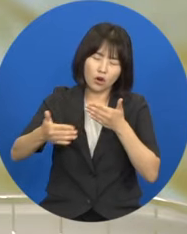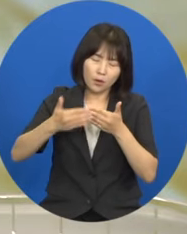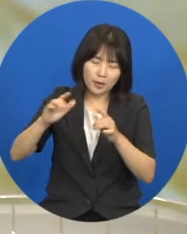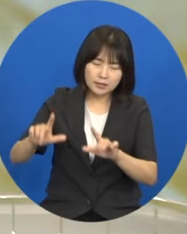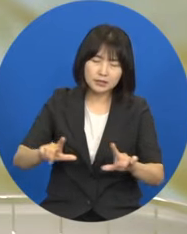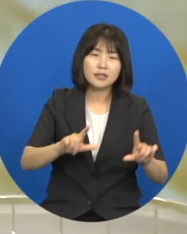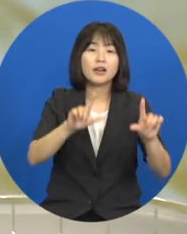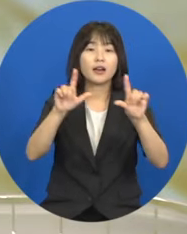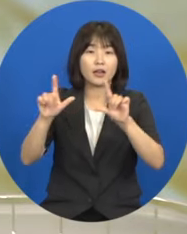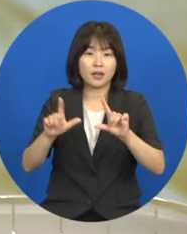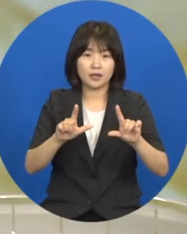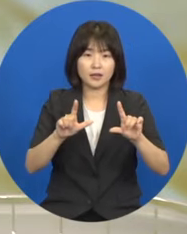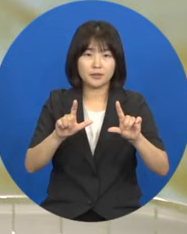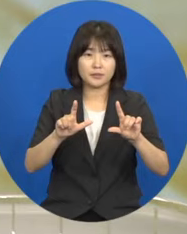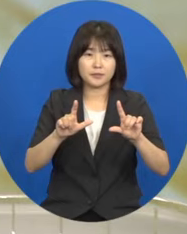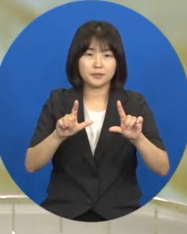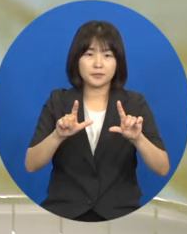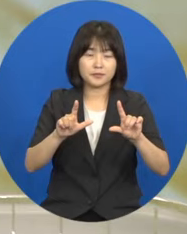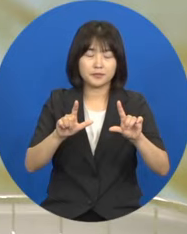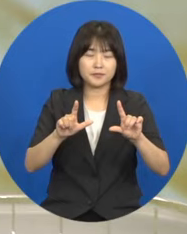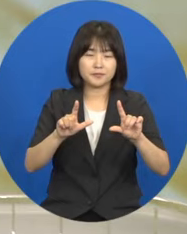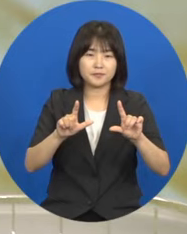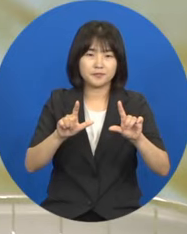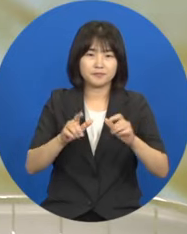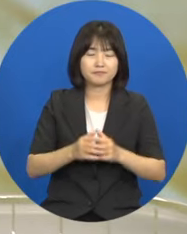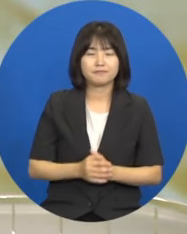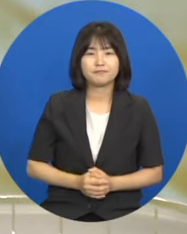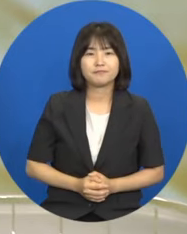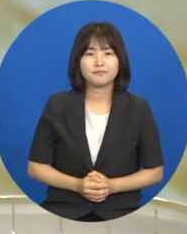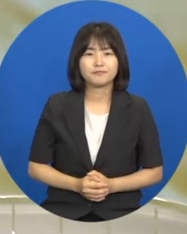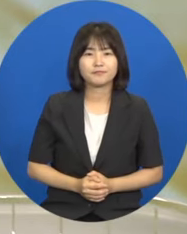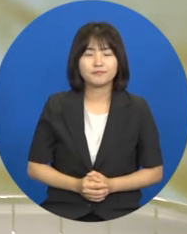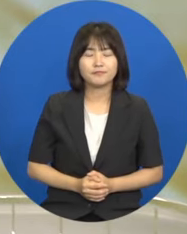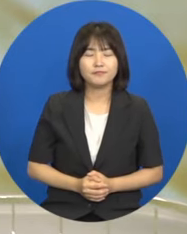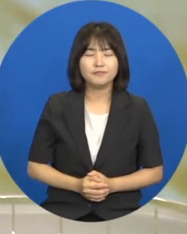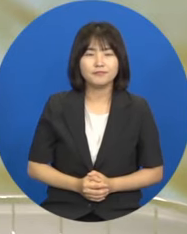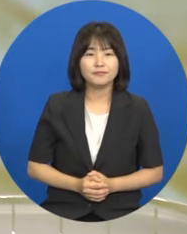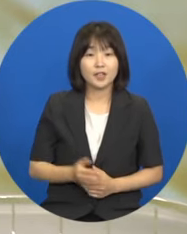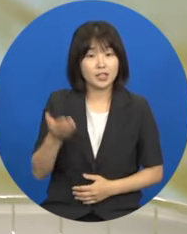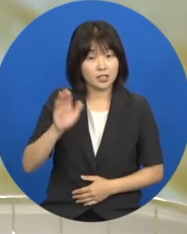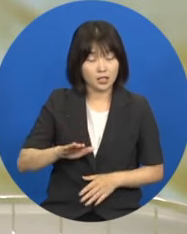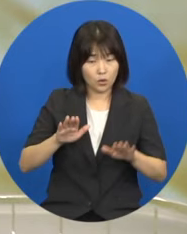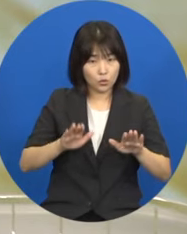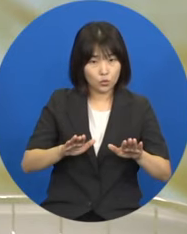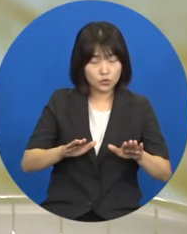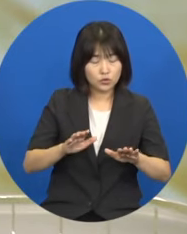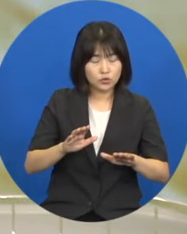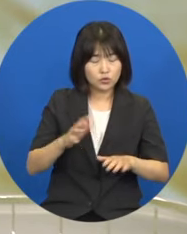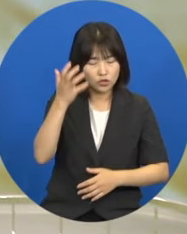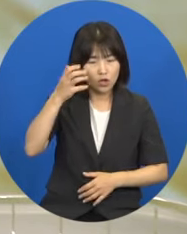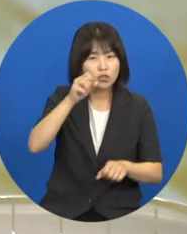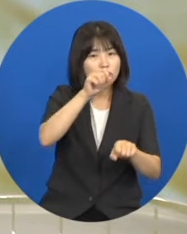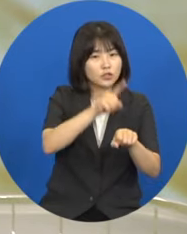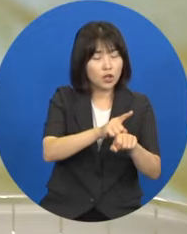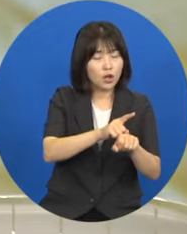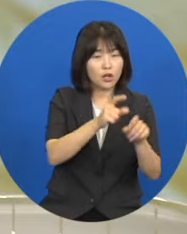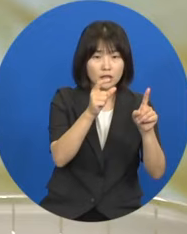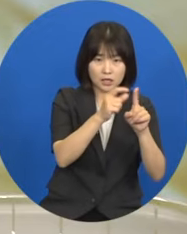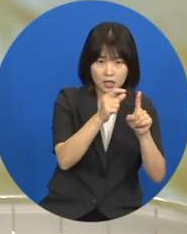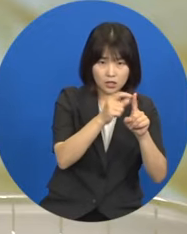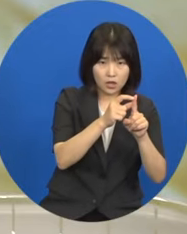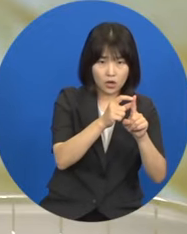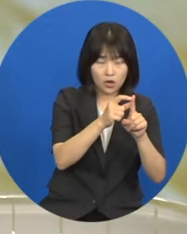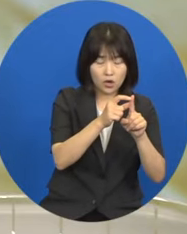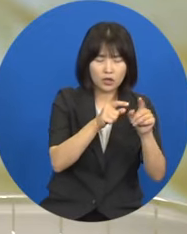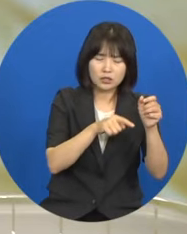삶이라고 보시면 틀림이 없습니다. 그런데 오늘날 영성이라고 하는 용어와 단어와